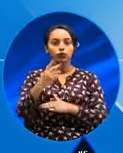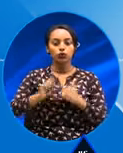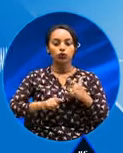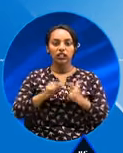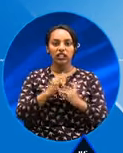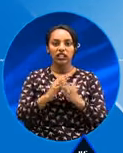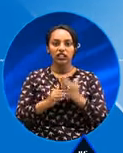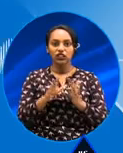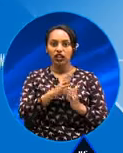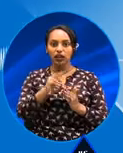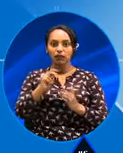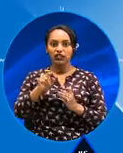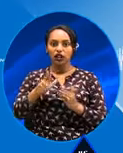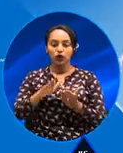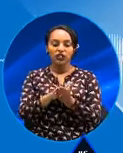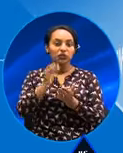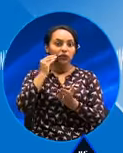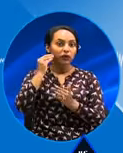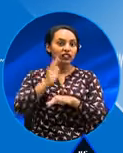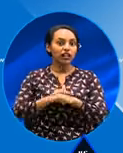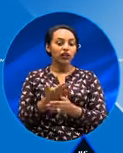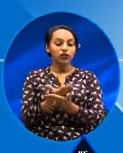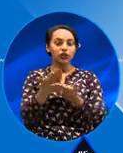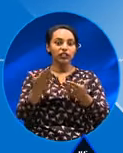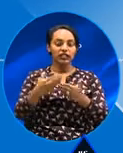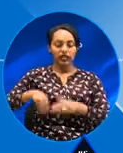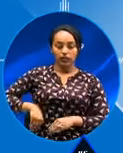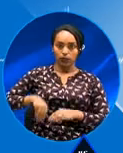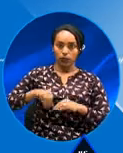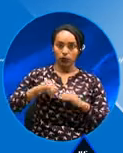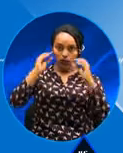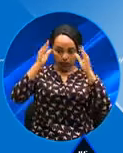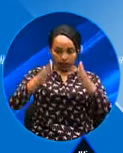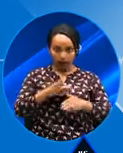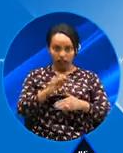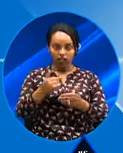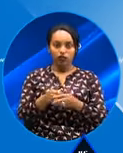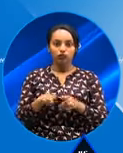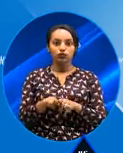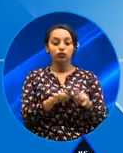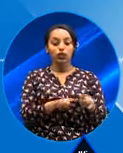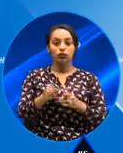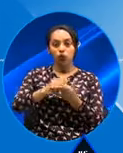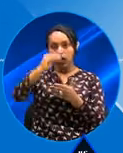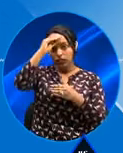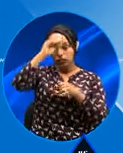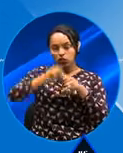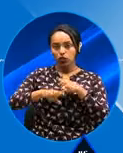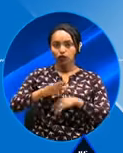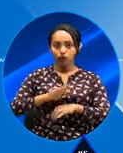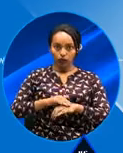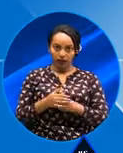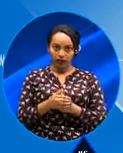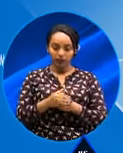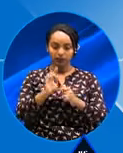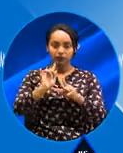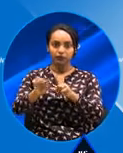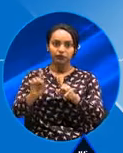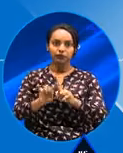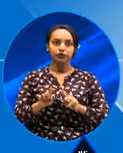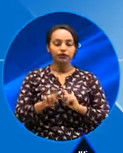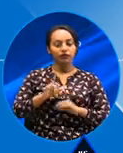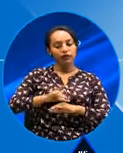ሁለተኛ ደረጃና መሰናዶ ትምህርት ቤት ላይ ነው እንግዲህ ከተማሪዎች መምህራንና እንደዚሁም ደግሞ ከትምህርት ዘርፉ